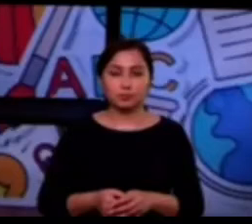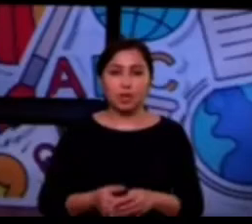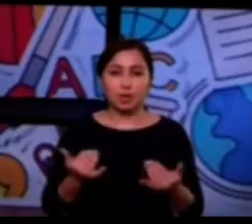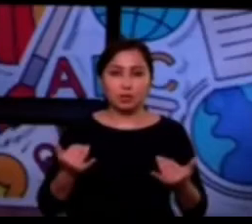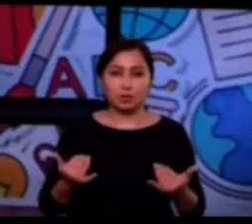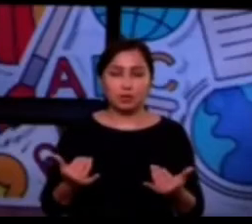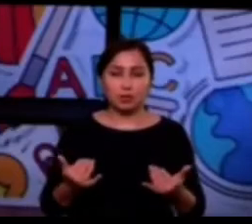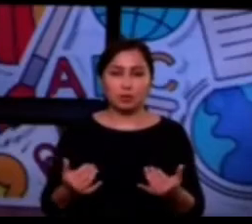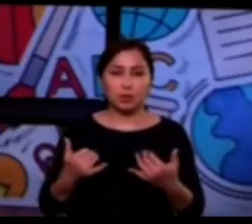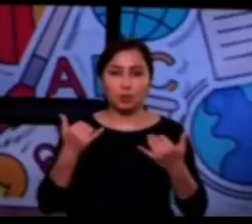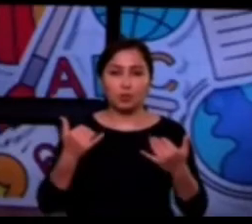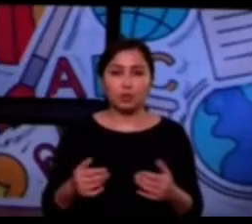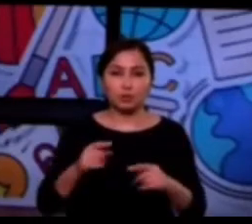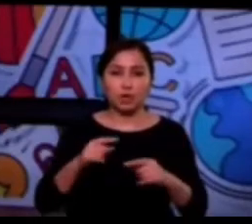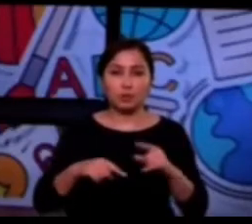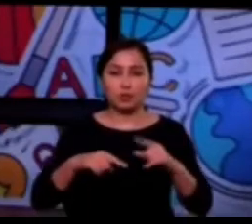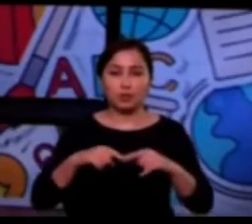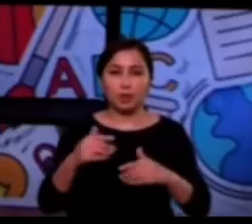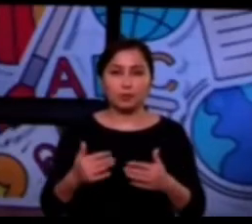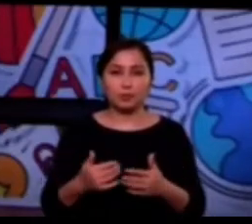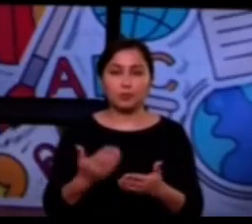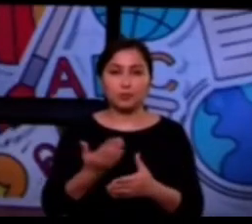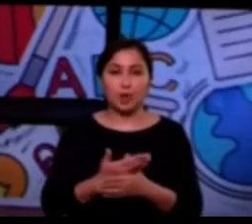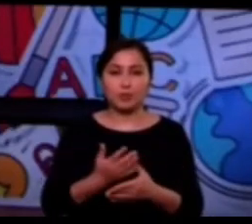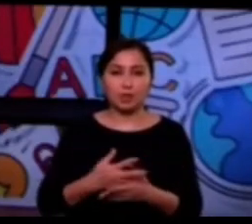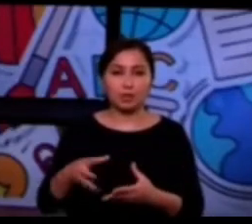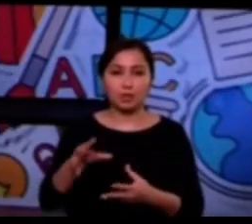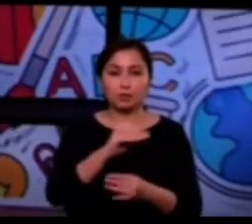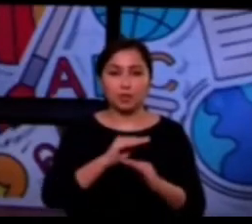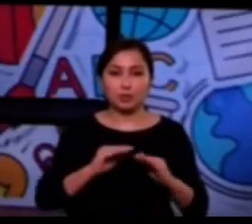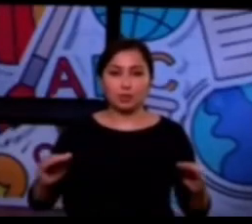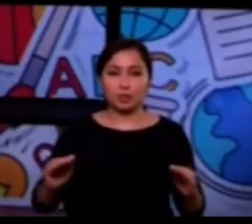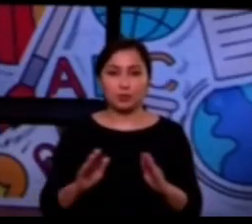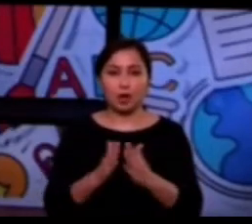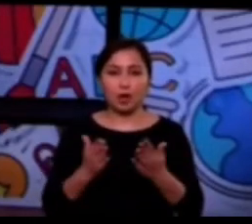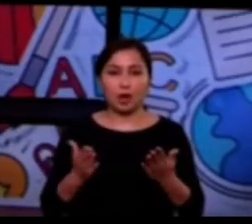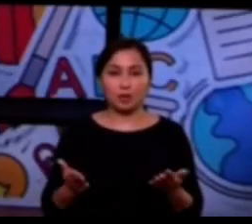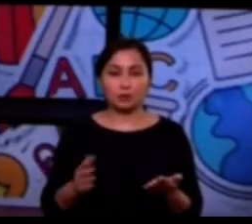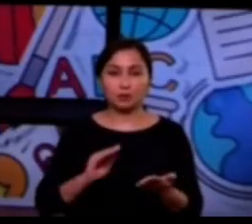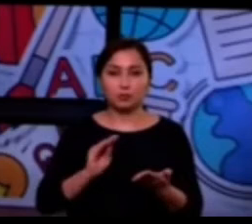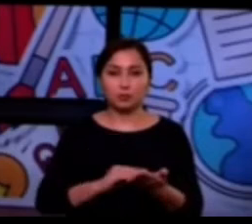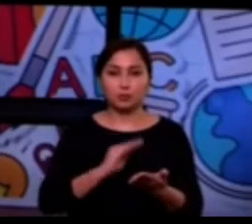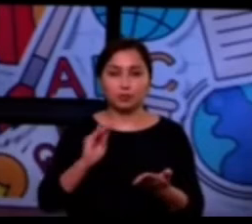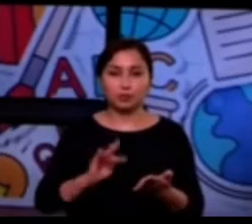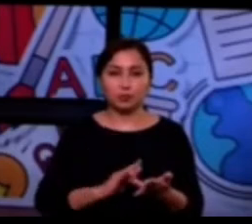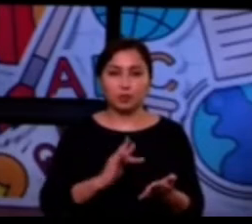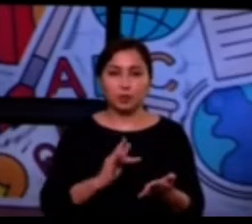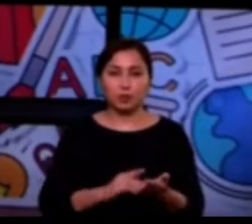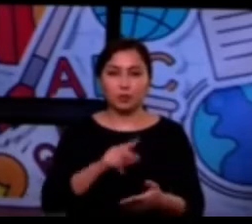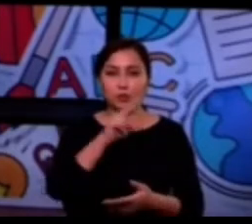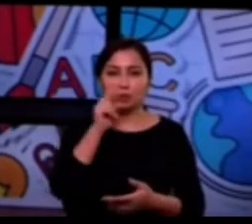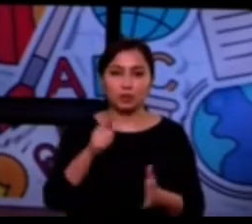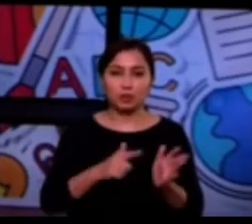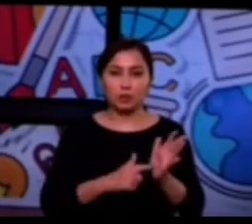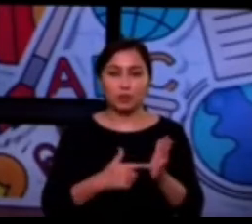А теперь, уважаемые взрослые, помогите нашим ребятам открыть пропись на странице 7.